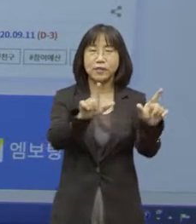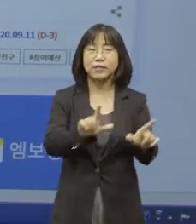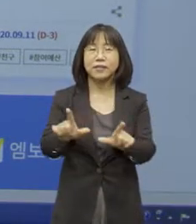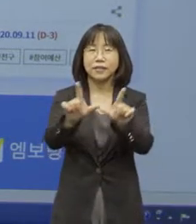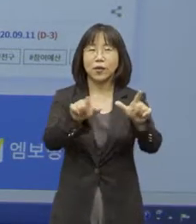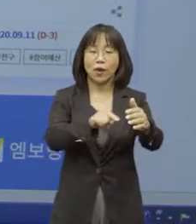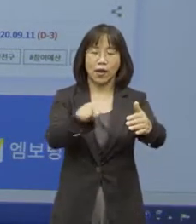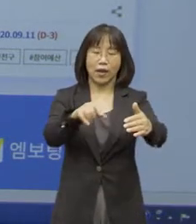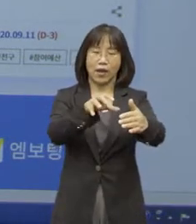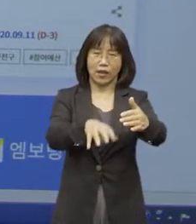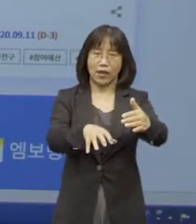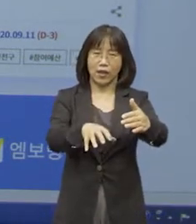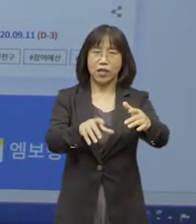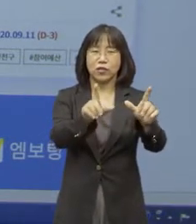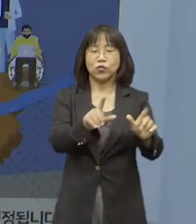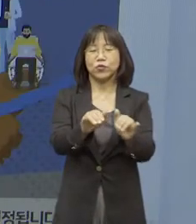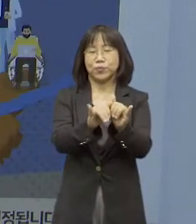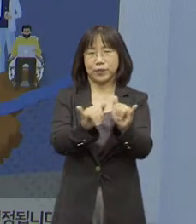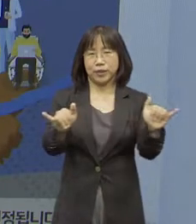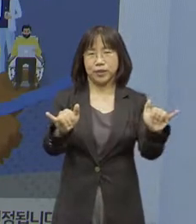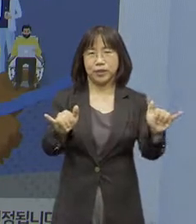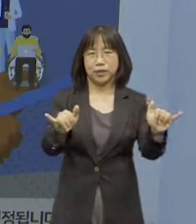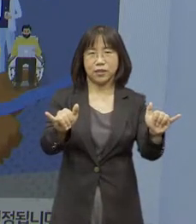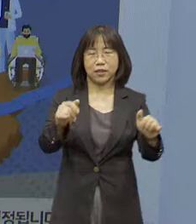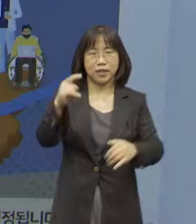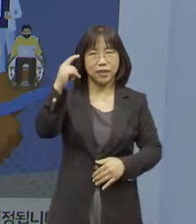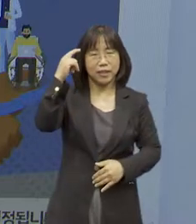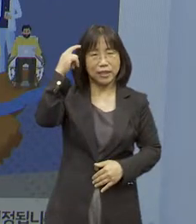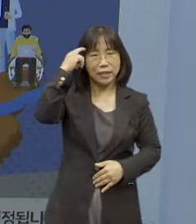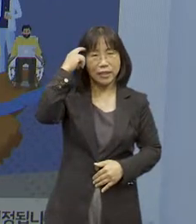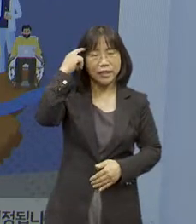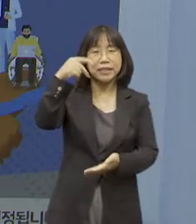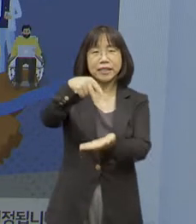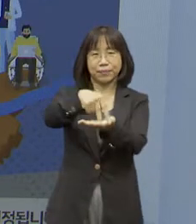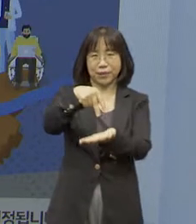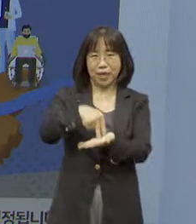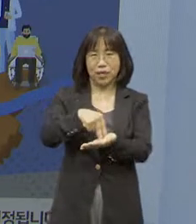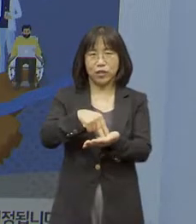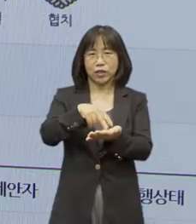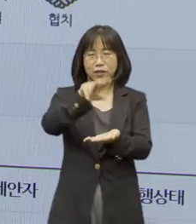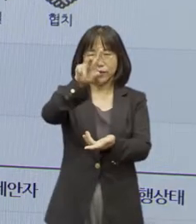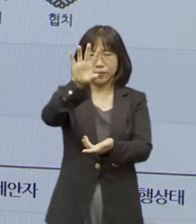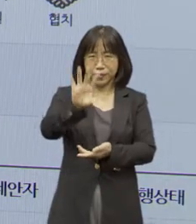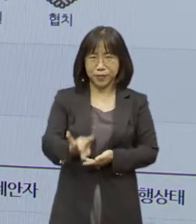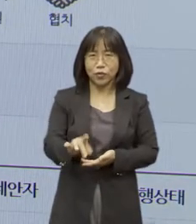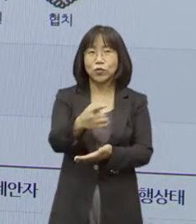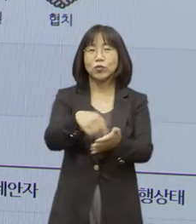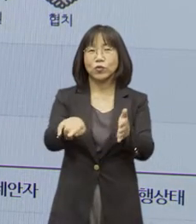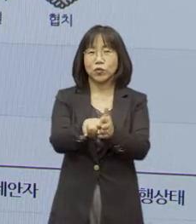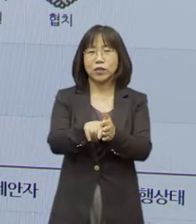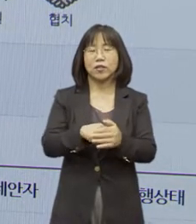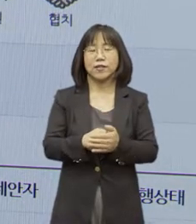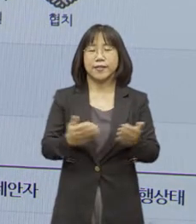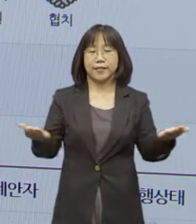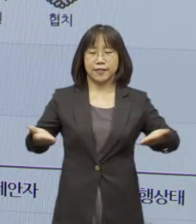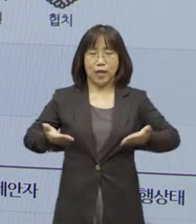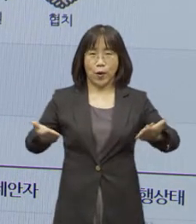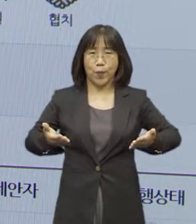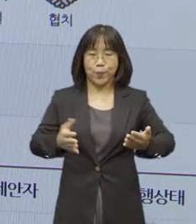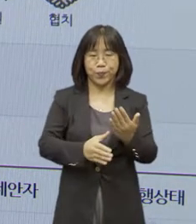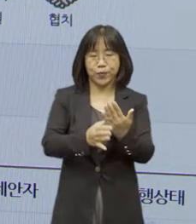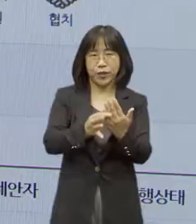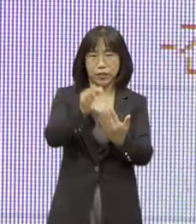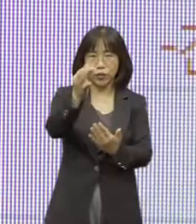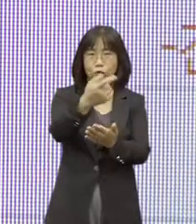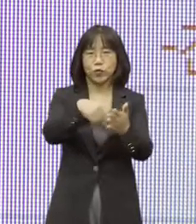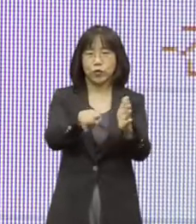속 구민들의 눈높이에서 꼭 필요하다고 생각되는 사업. 시민참여예산제는 사업을 제안하고 선정하기까지